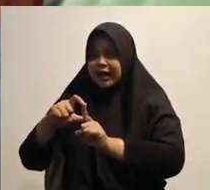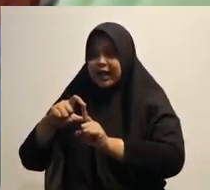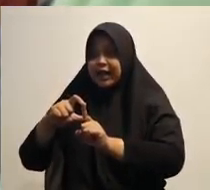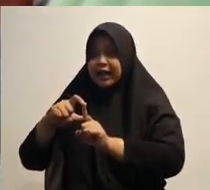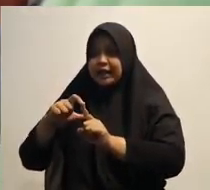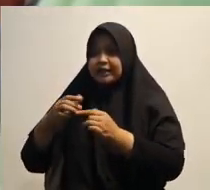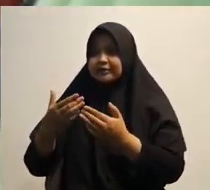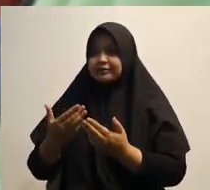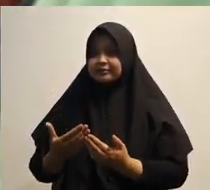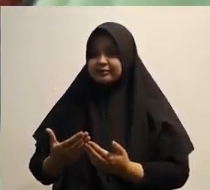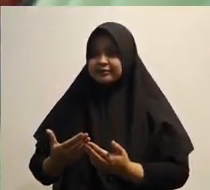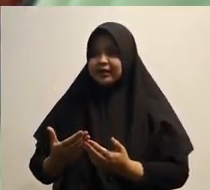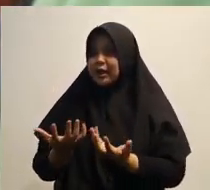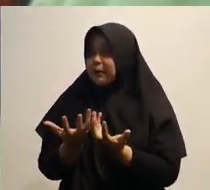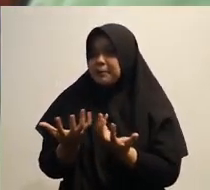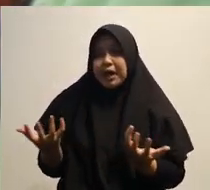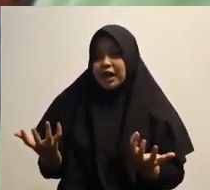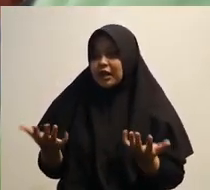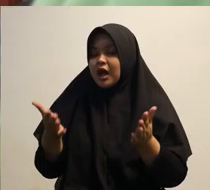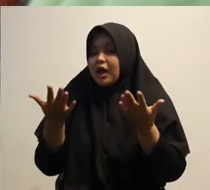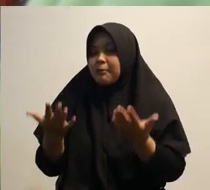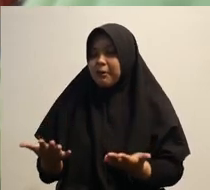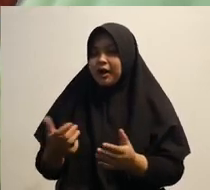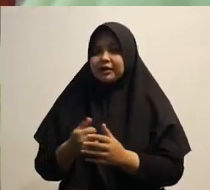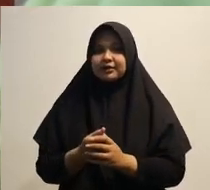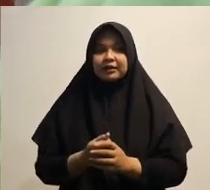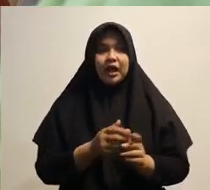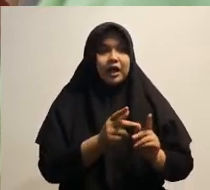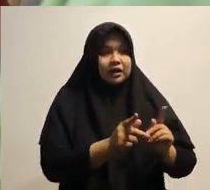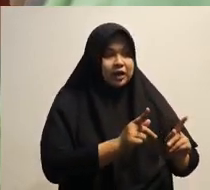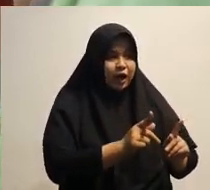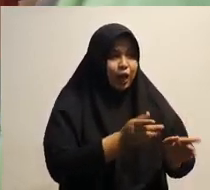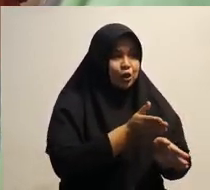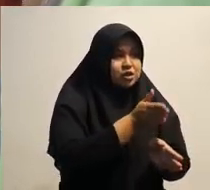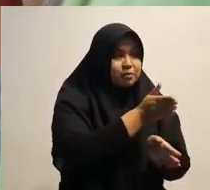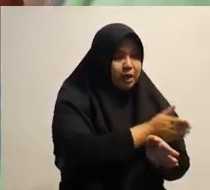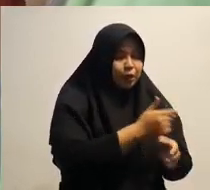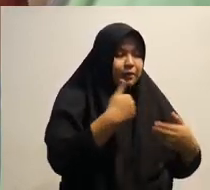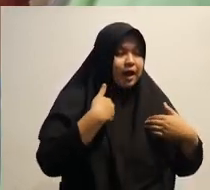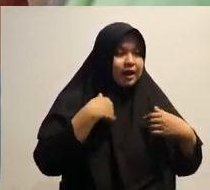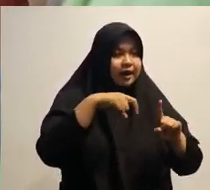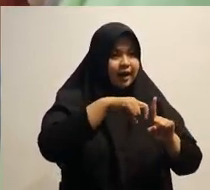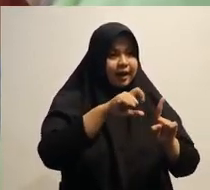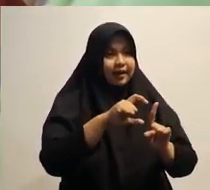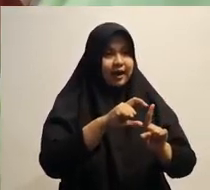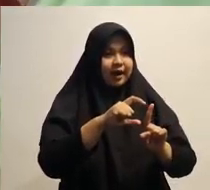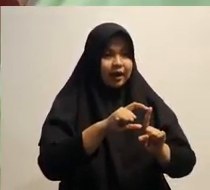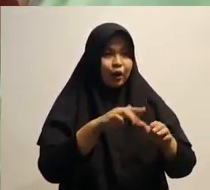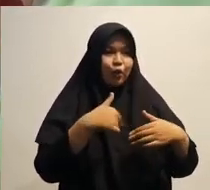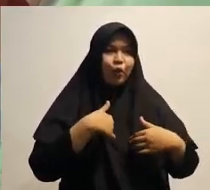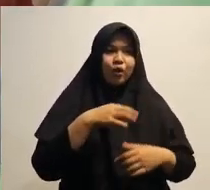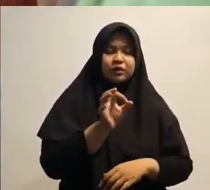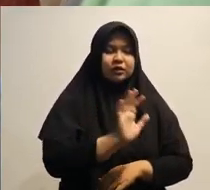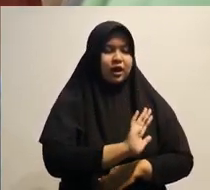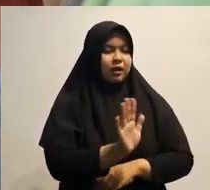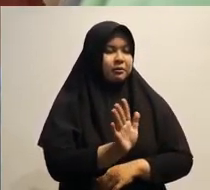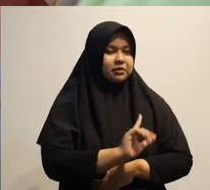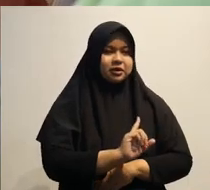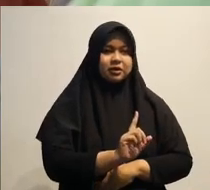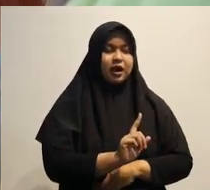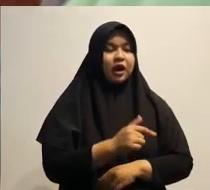Sebelum ada KDD terus sudah itu perbedaannya buat bagian sendiri kayaknya. Kalau sebelum ada